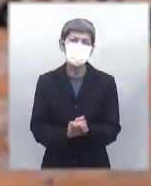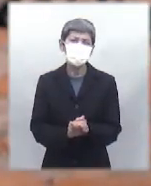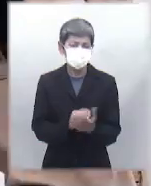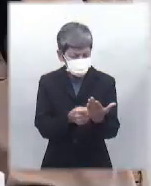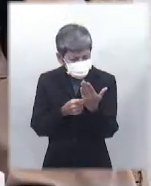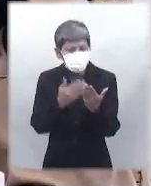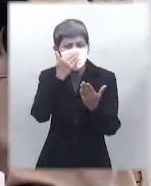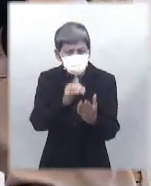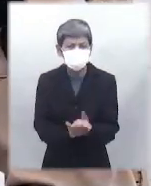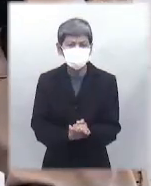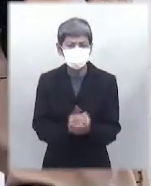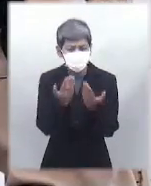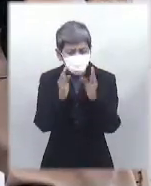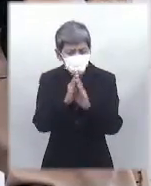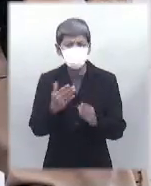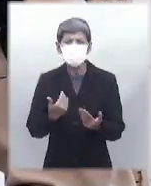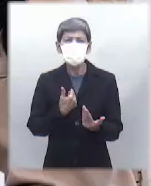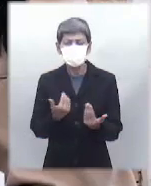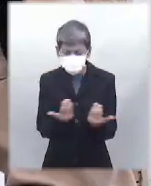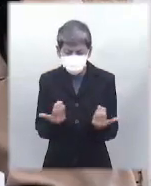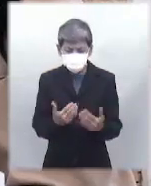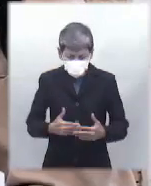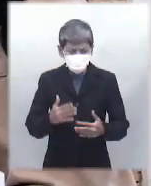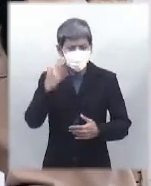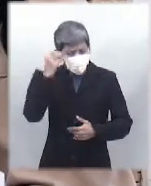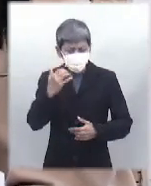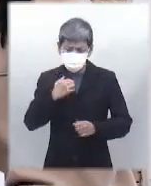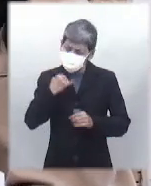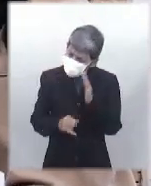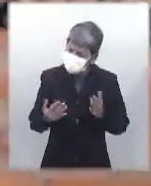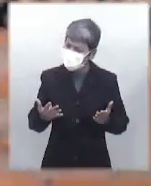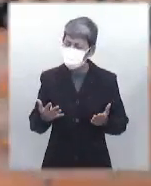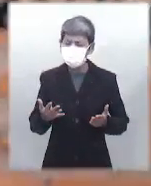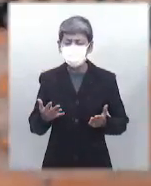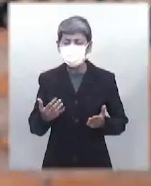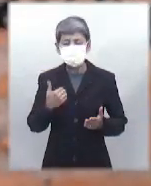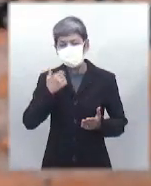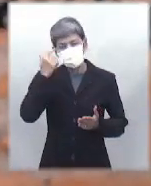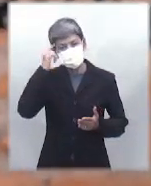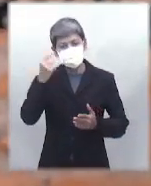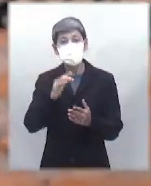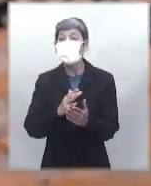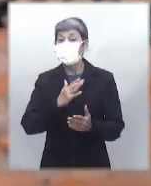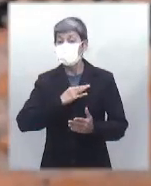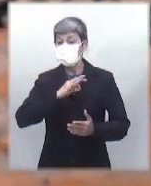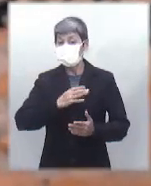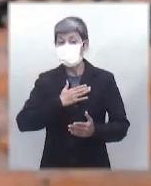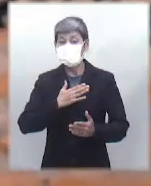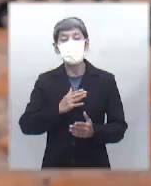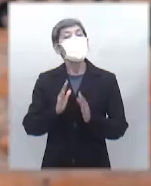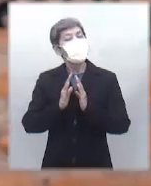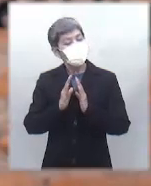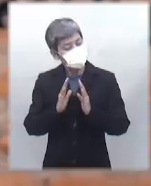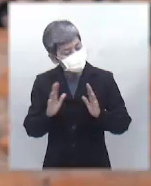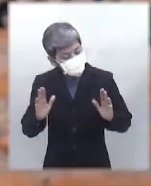นะทำไมต้องมาที่ครอบครัวเราเราทำความผิดอะไรต่างๆเหล่านี้จะพอมาวันนี้กลับกลายผมเนี่ยกลับไปขอบคุณ